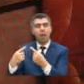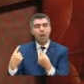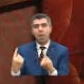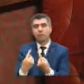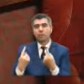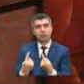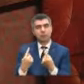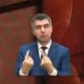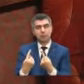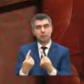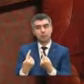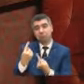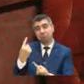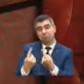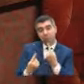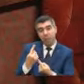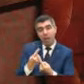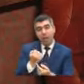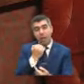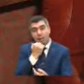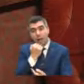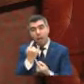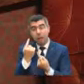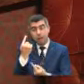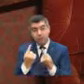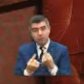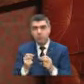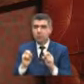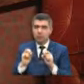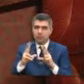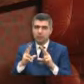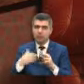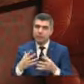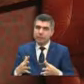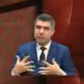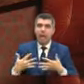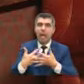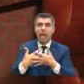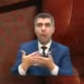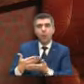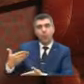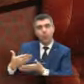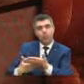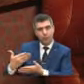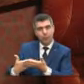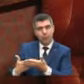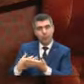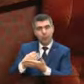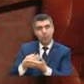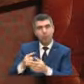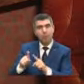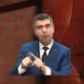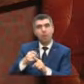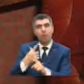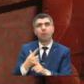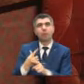إلا كانت بعض الحالات في بعض المناطق يمكن أننا نشوفوا الإمكانية ديال التعامل معها، وإلا فهذاك الموظف اللي كيجي نهار الاثنين هو هذيك